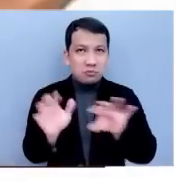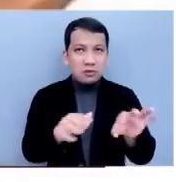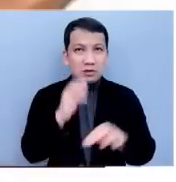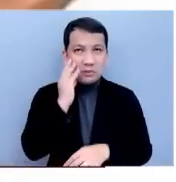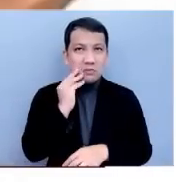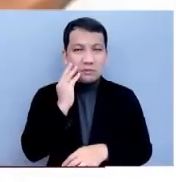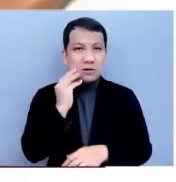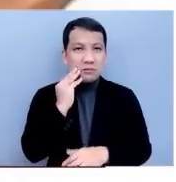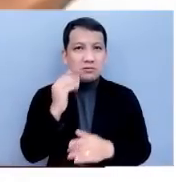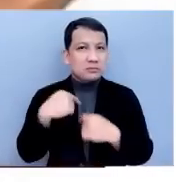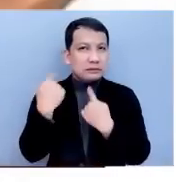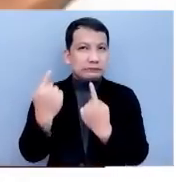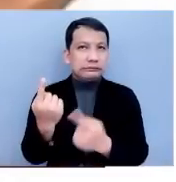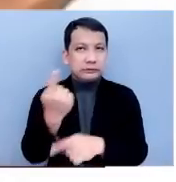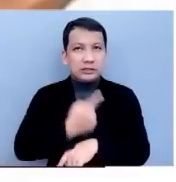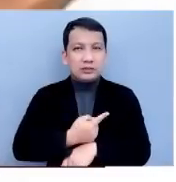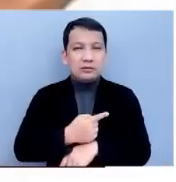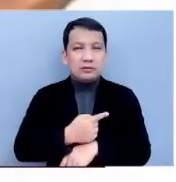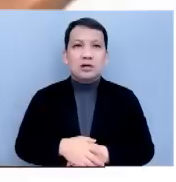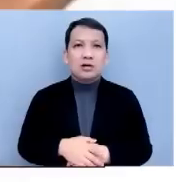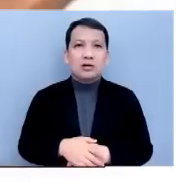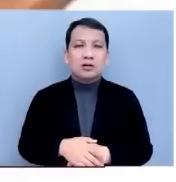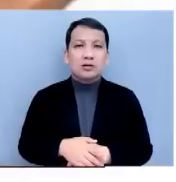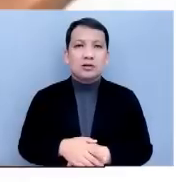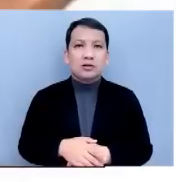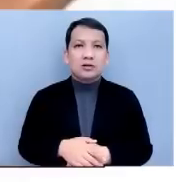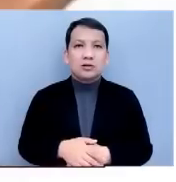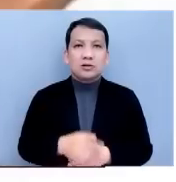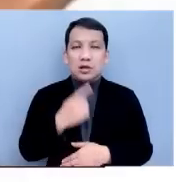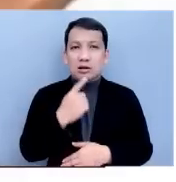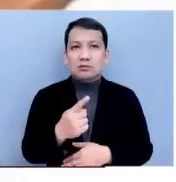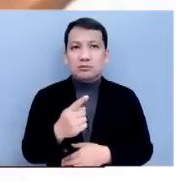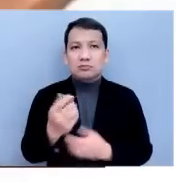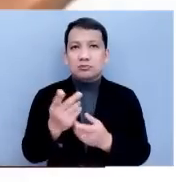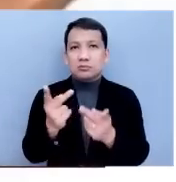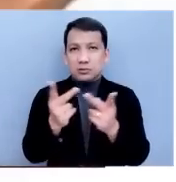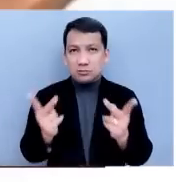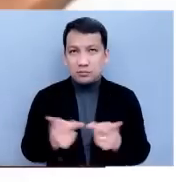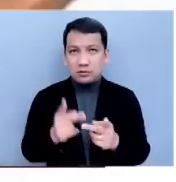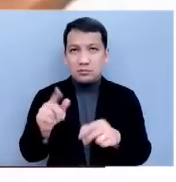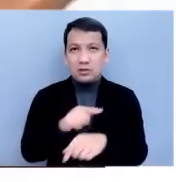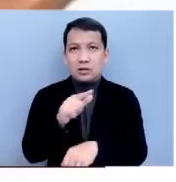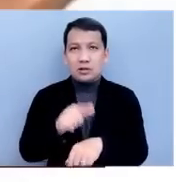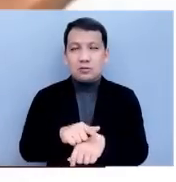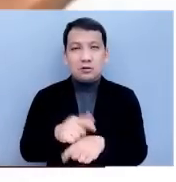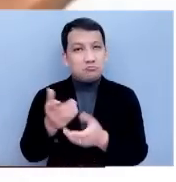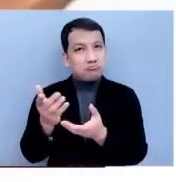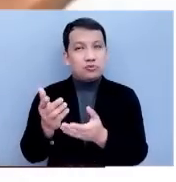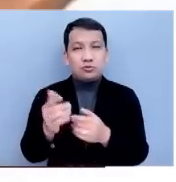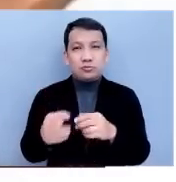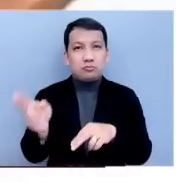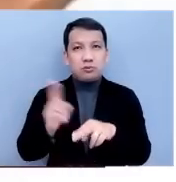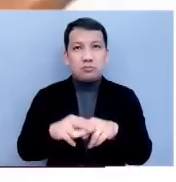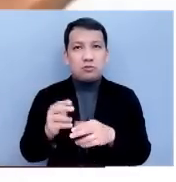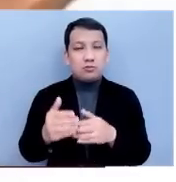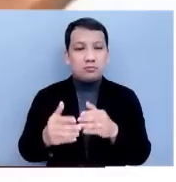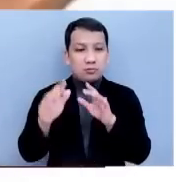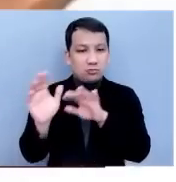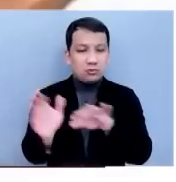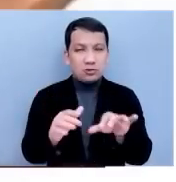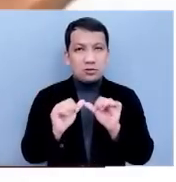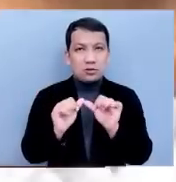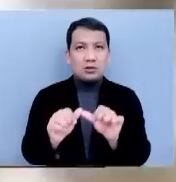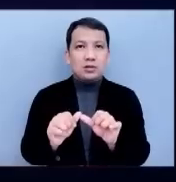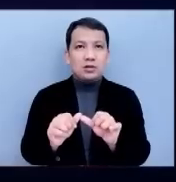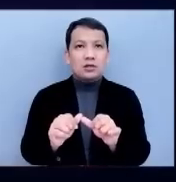sa mga nakarang araw, posible na saturated na yung lupa sa lugar na ito. So ayun po, so high chance of pagbaha talaga pag ito yung